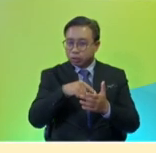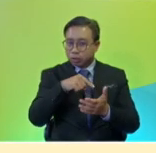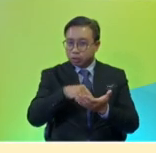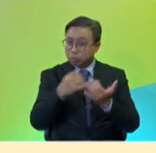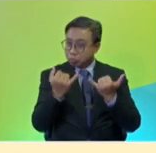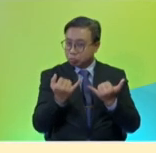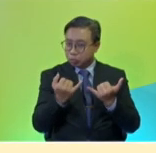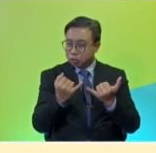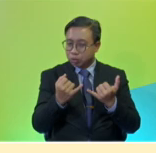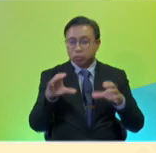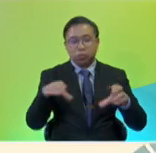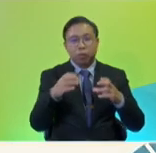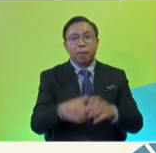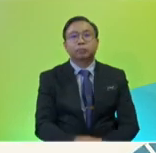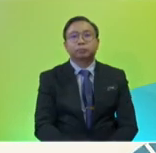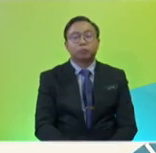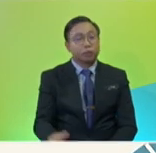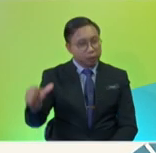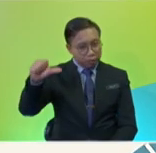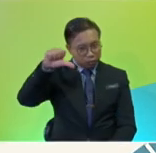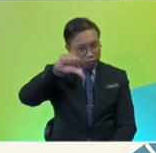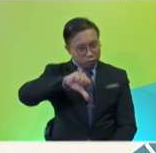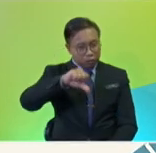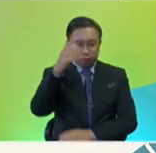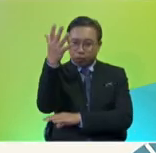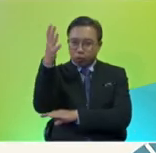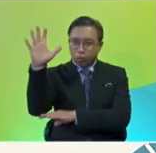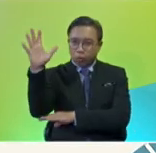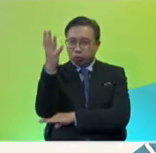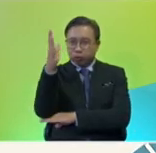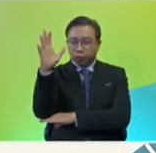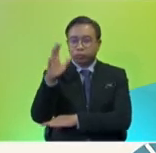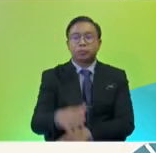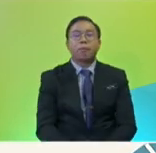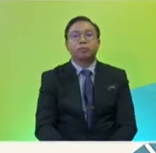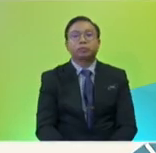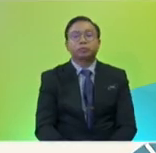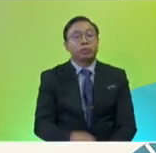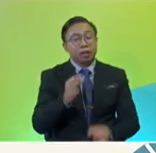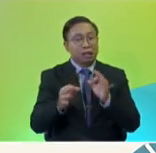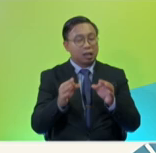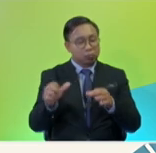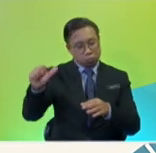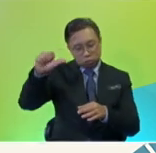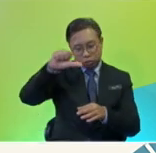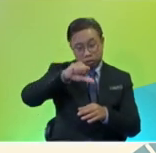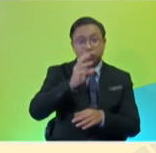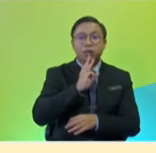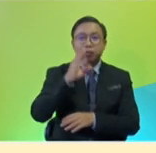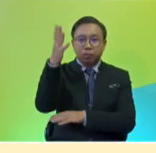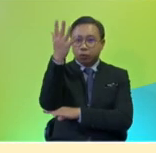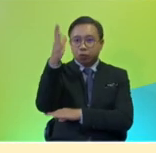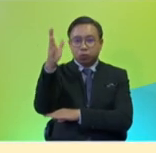Shall we? Menyiram pokok. Menyiram pokok. Jadi, kalau menyiram pokok tidak memadai